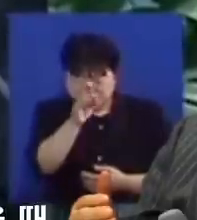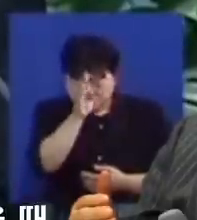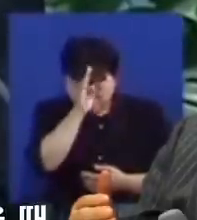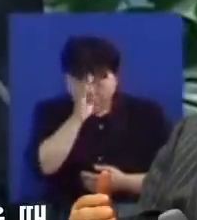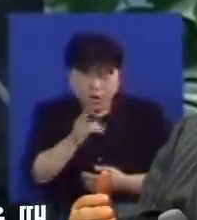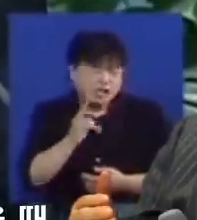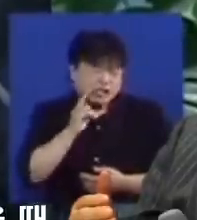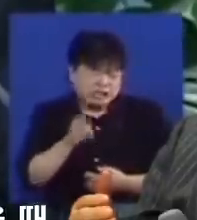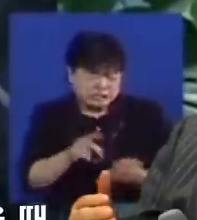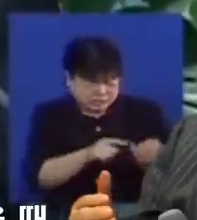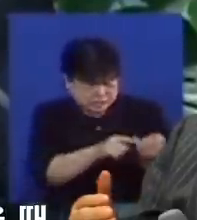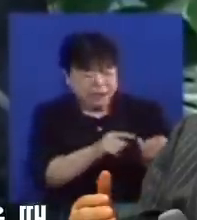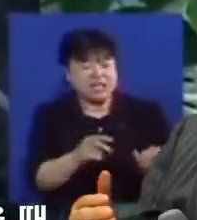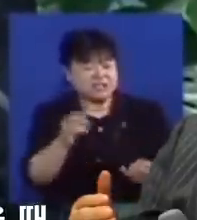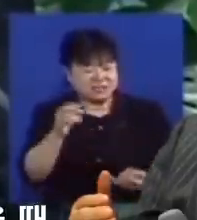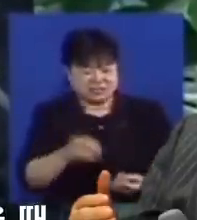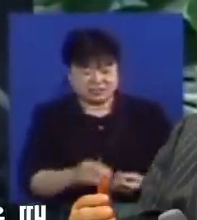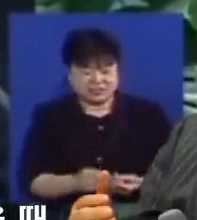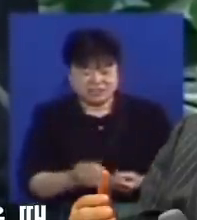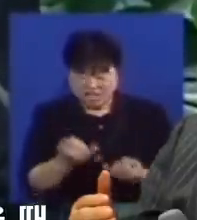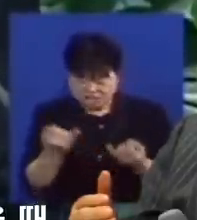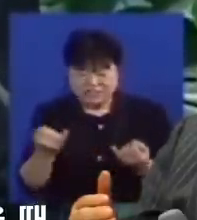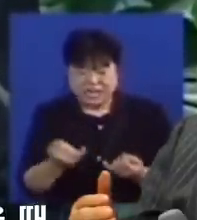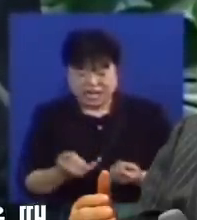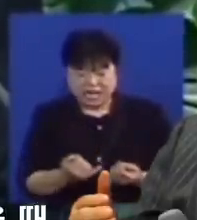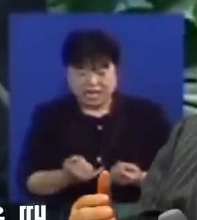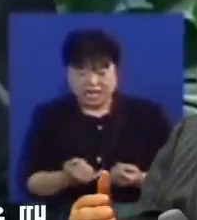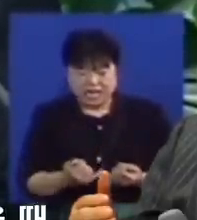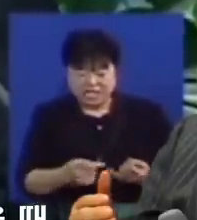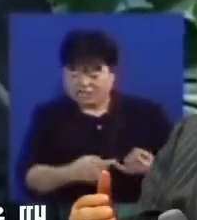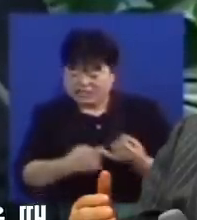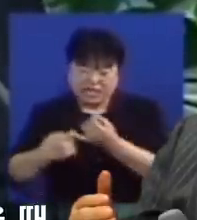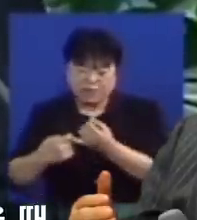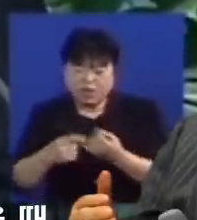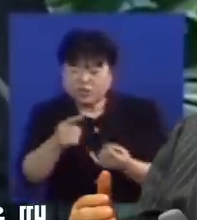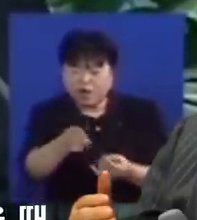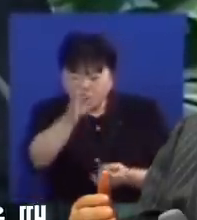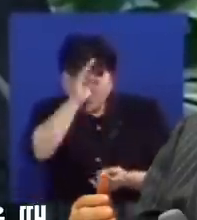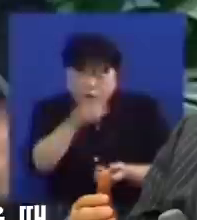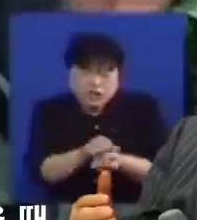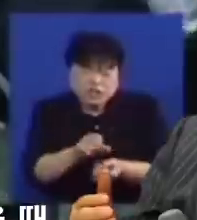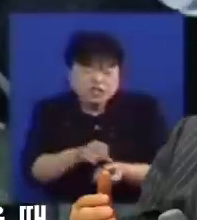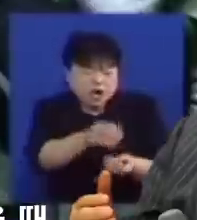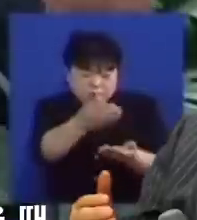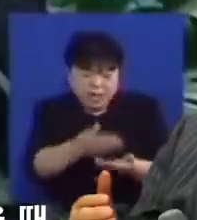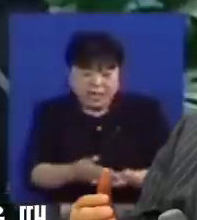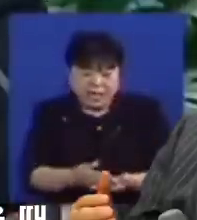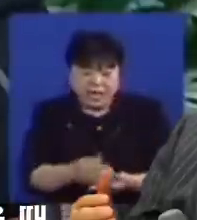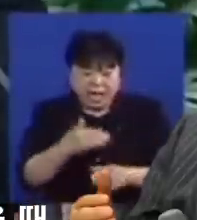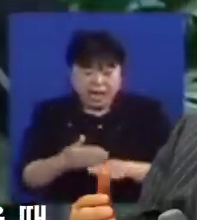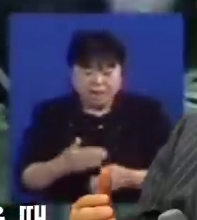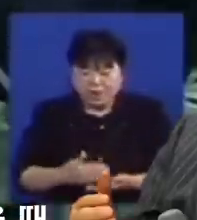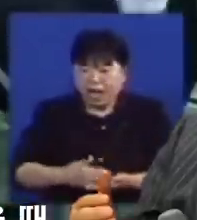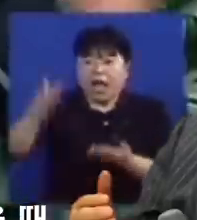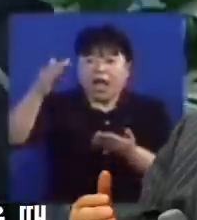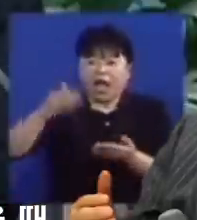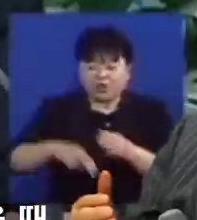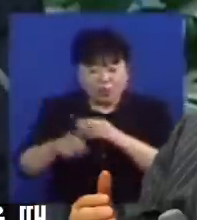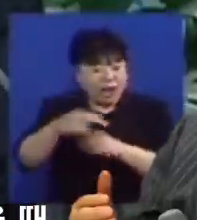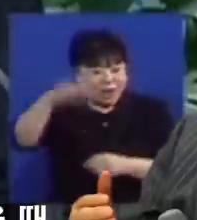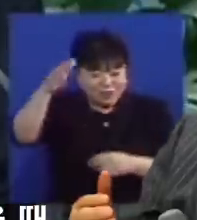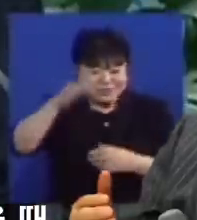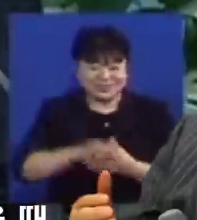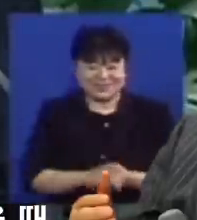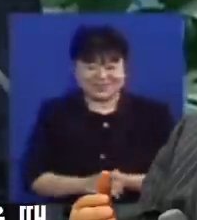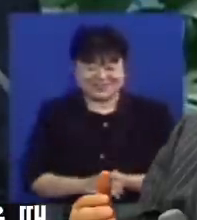여자다. 오늘 죽으려고 하는 이 여자 데려가라. 뭐 이 깡패가 놀라서 이 여자를 밀어버리고 그러면 날짜리로 도망을